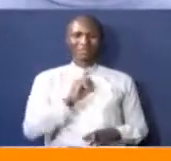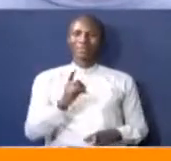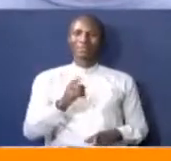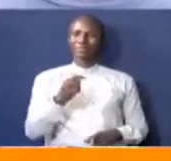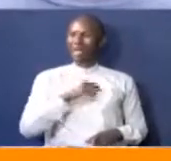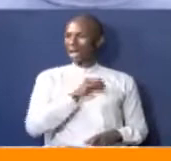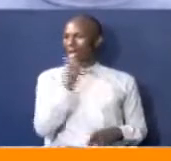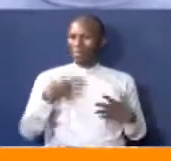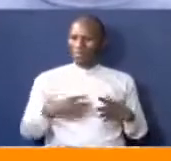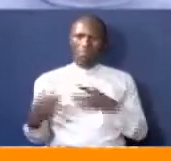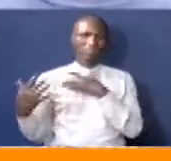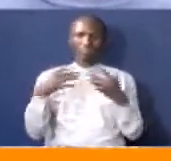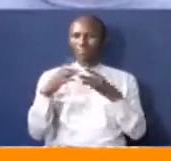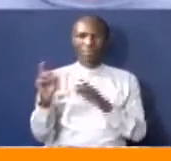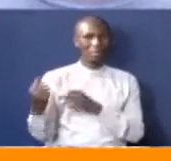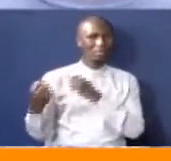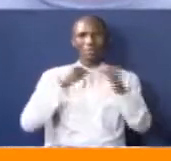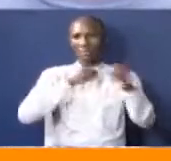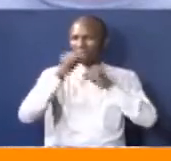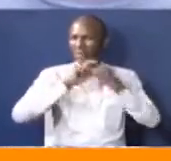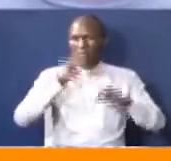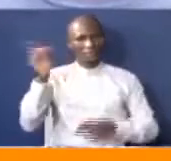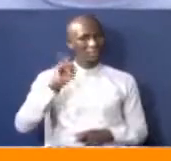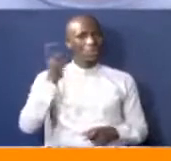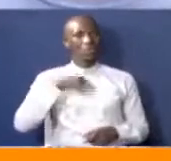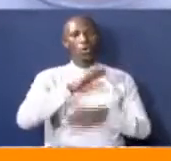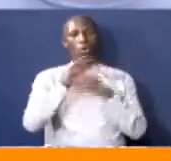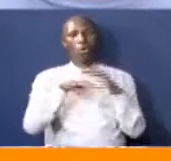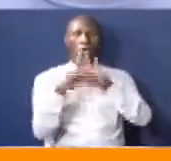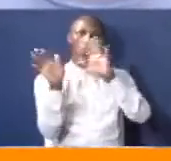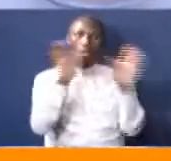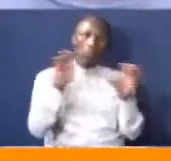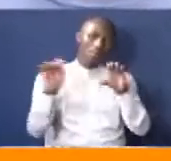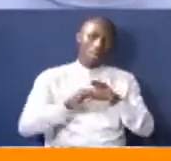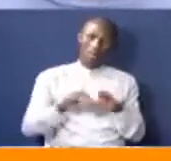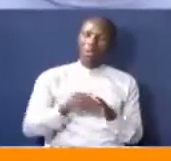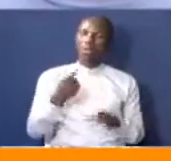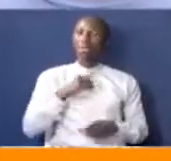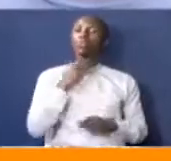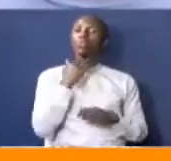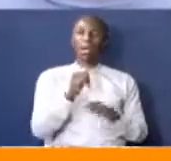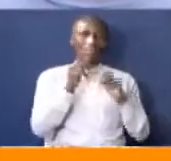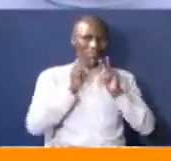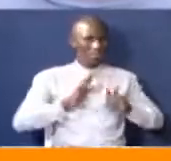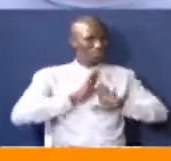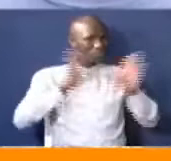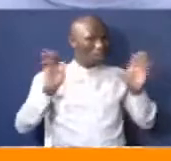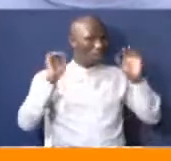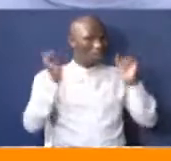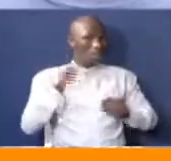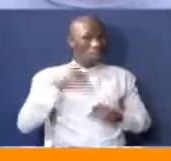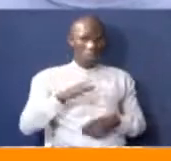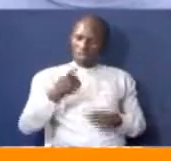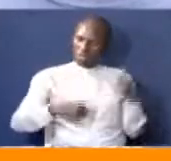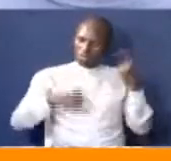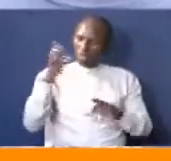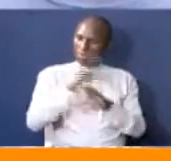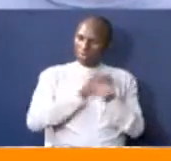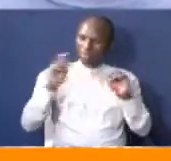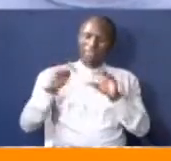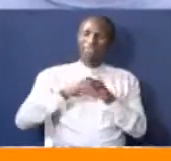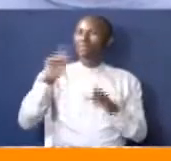unge mubwe pati na wenyu wakia makia waipa anu ndo zi ima waipa na hizi waipa tuenda mubu eka nao zi nitu waza kibila kia zumbu wa